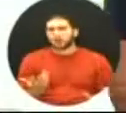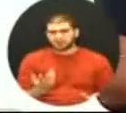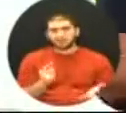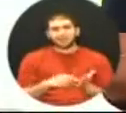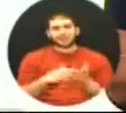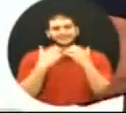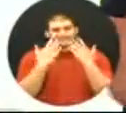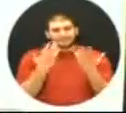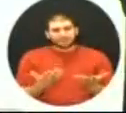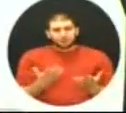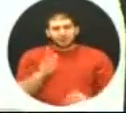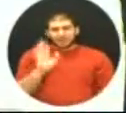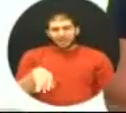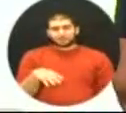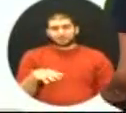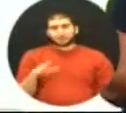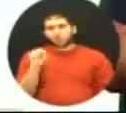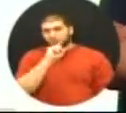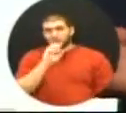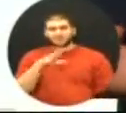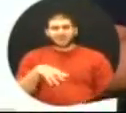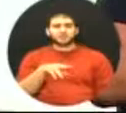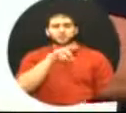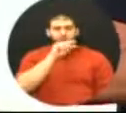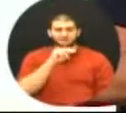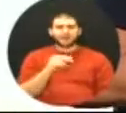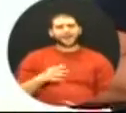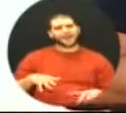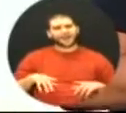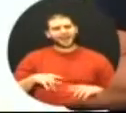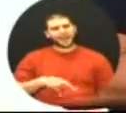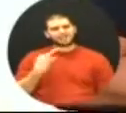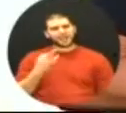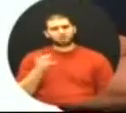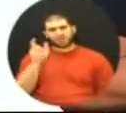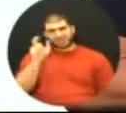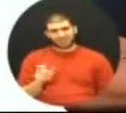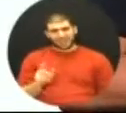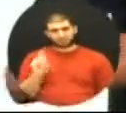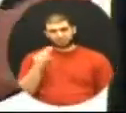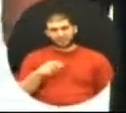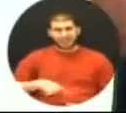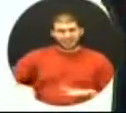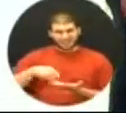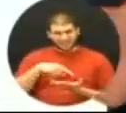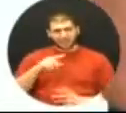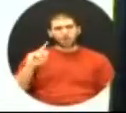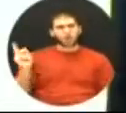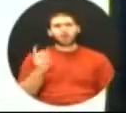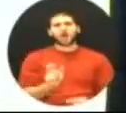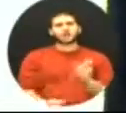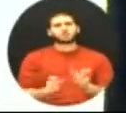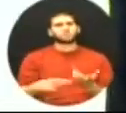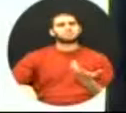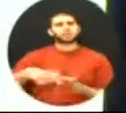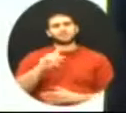כי הסיפור הזה, שגם מבחינת האומנים וגם מבחינת הדוברים, החוויה שיעבור הבן אדם שבא לכיכר, שכל האנשים